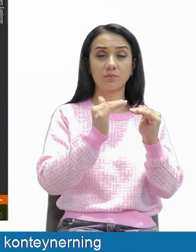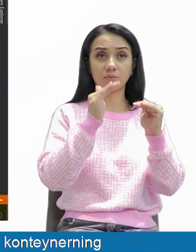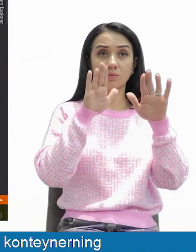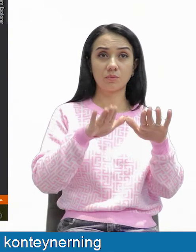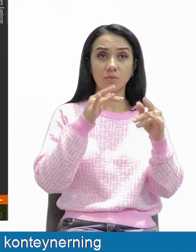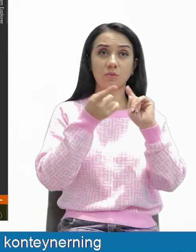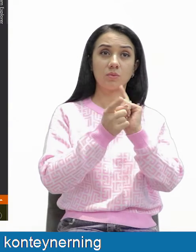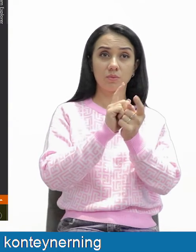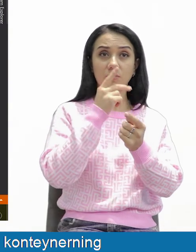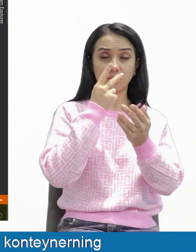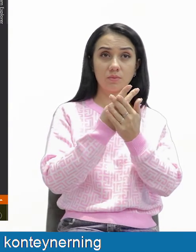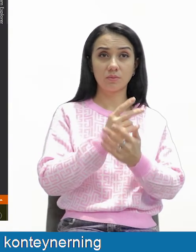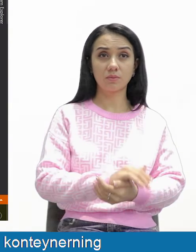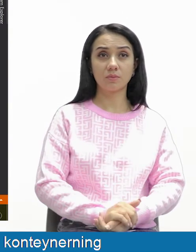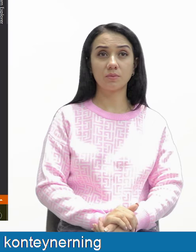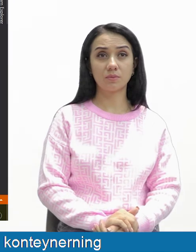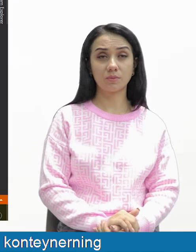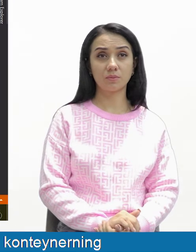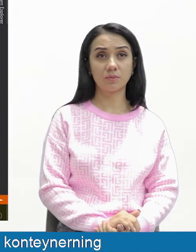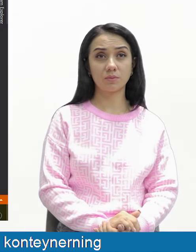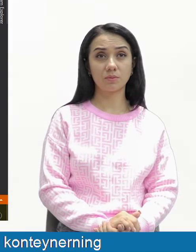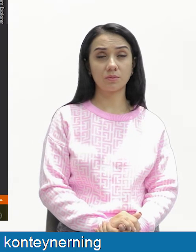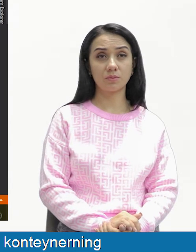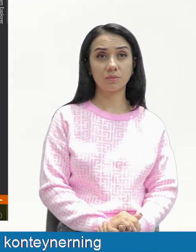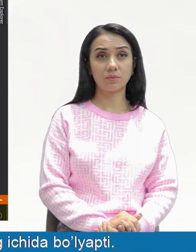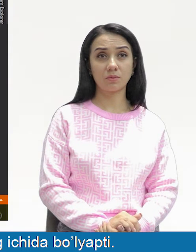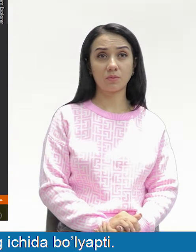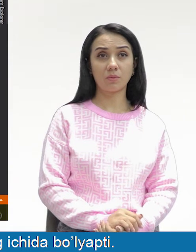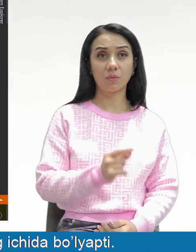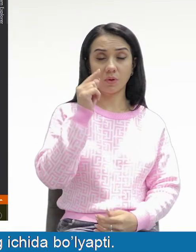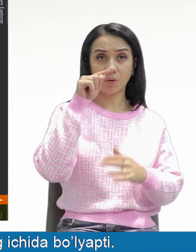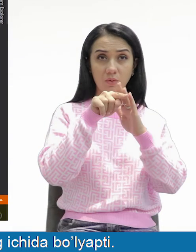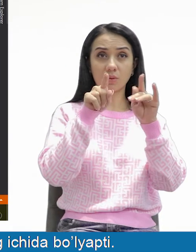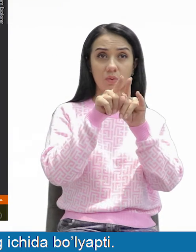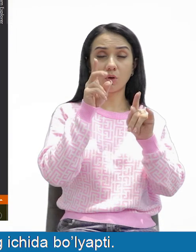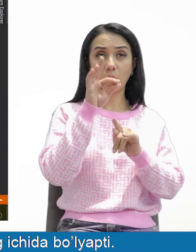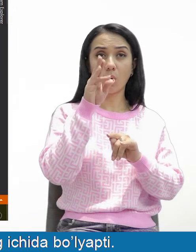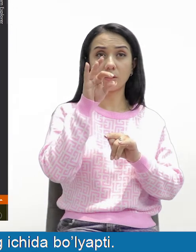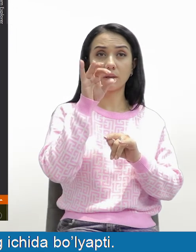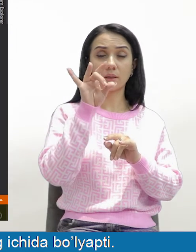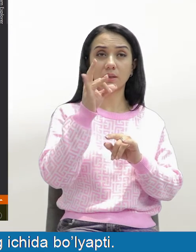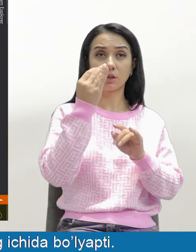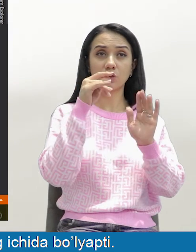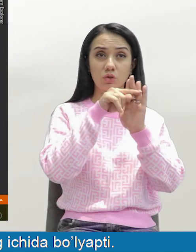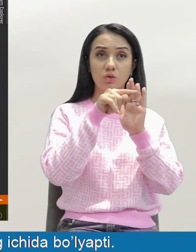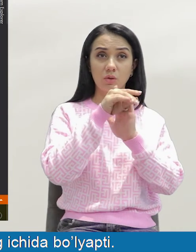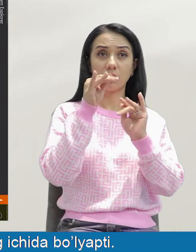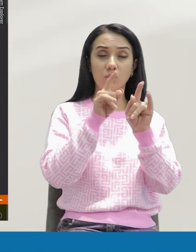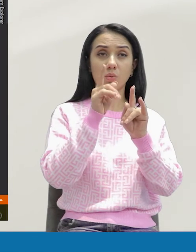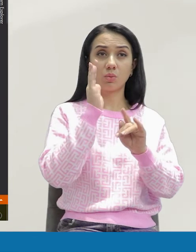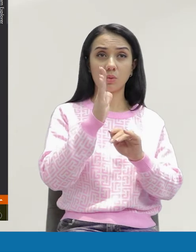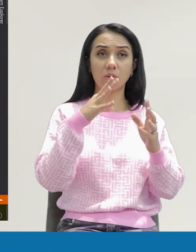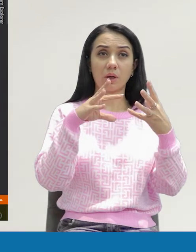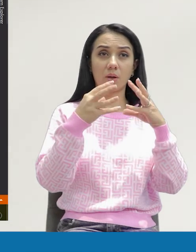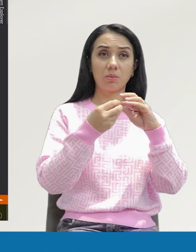Mana joyi o'zgaryapti. Tushunarli? Yani bu konteynerde içide. Xuddi şu mana narsa bo'lyapti. Şu konteynerimiz içide bo'lyapti